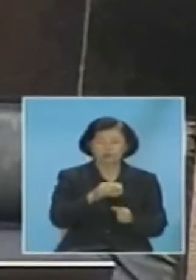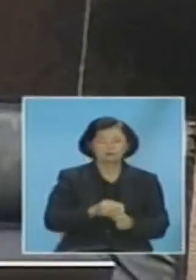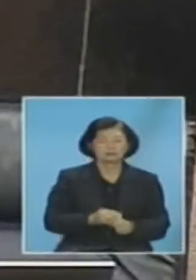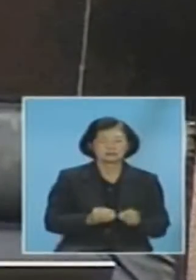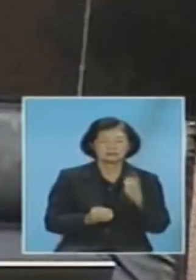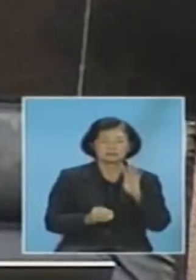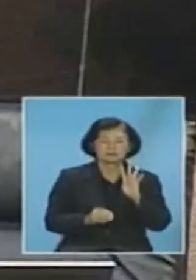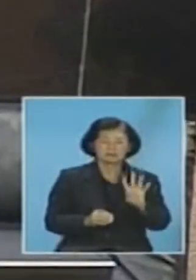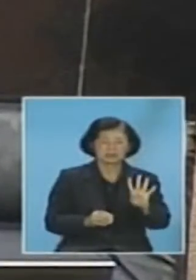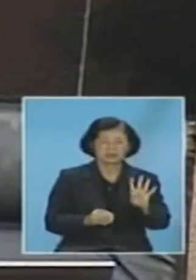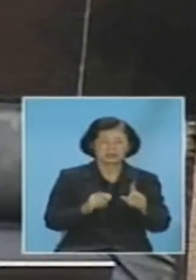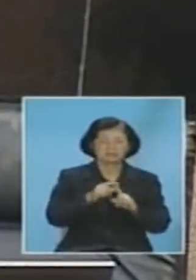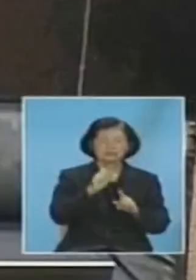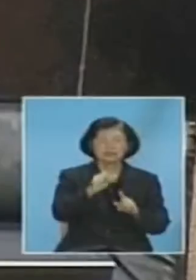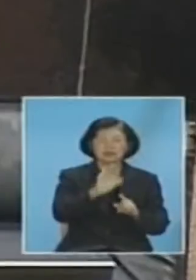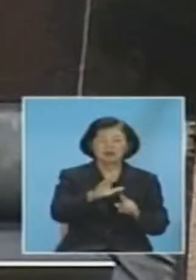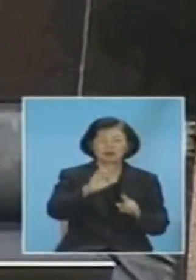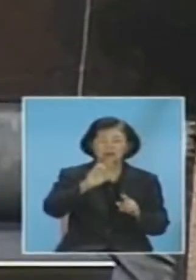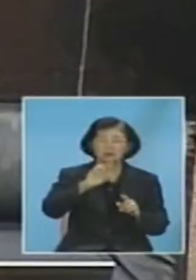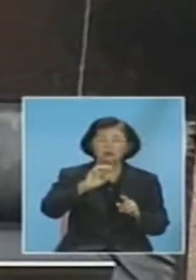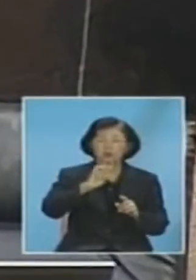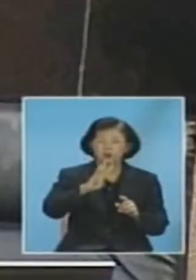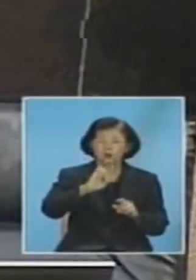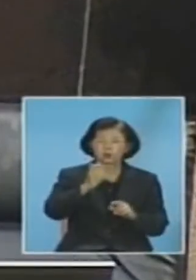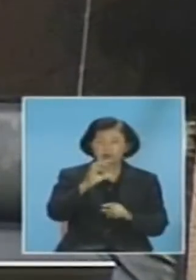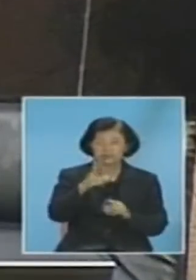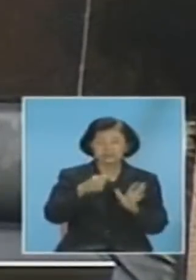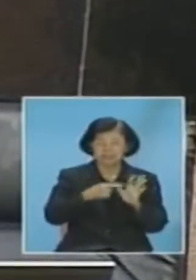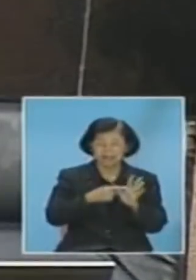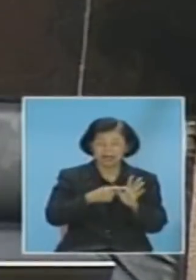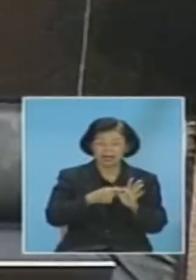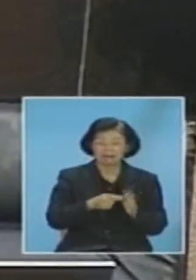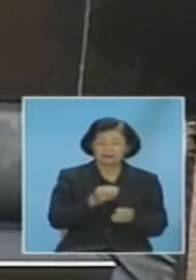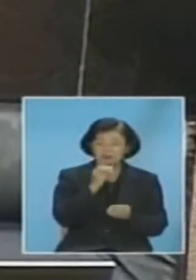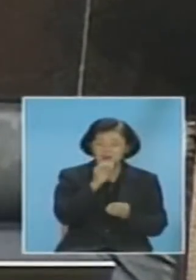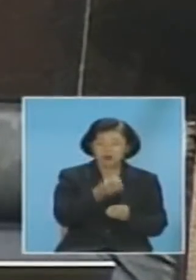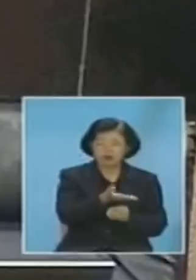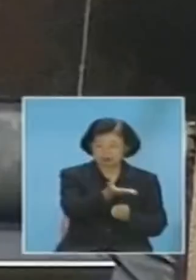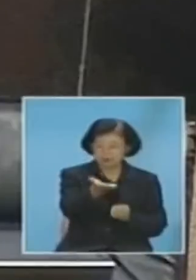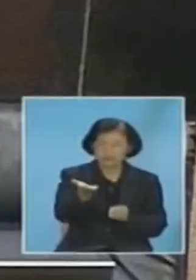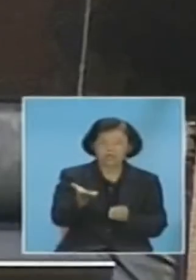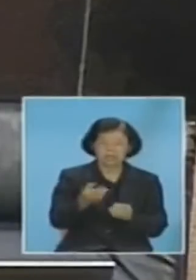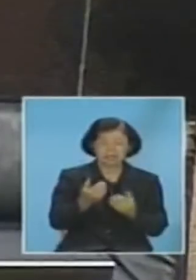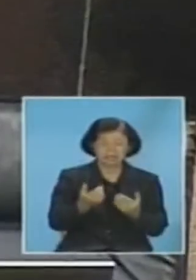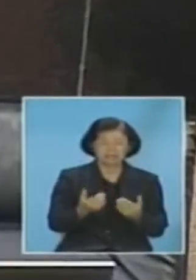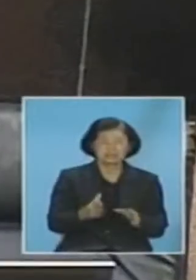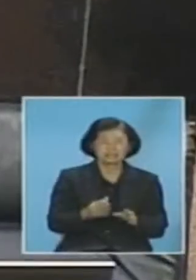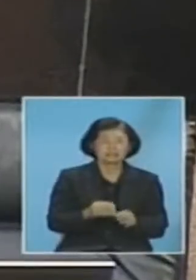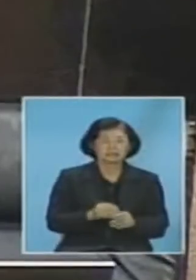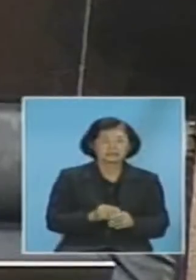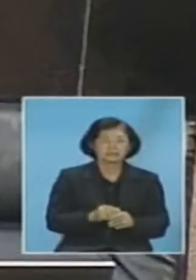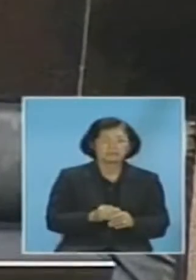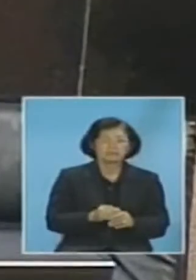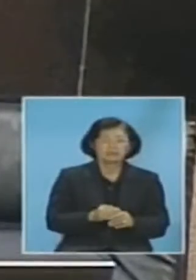4. คำสั่งของนายวิชามหาคุณที่ได้ชี้นำให้สภาแห่งนี้คำกล่าวนะคะคำกล่าวของนายวิชา